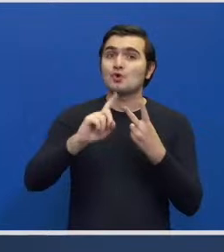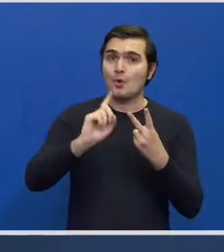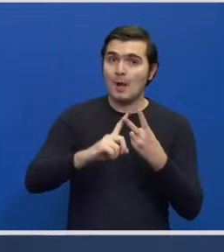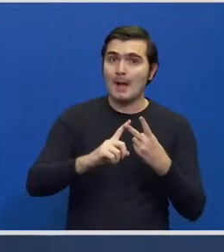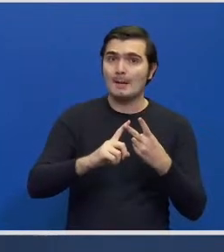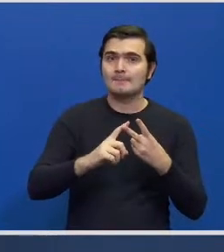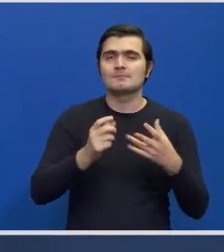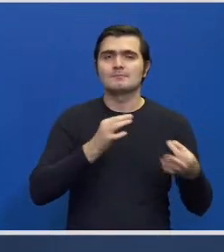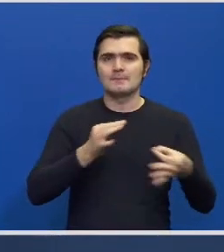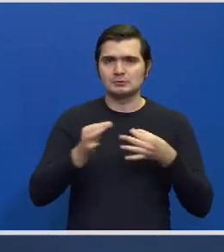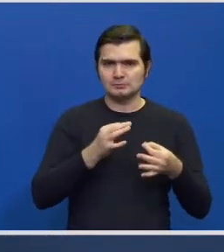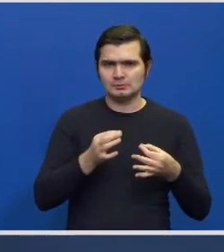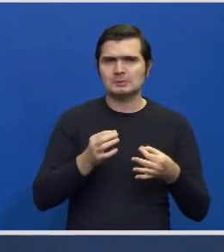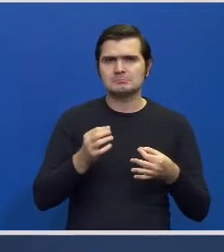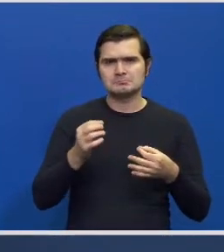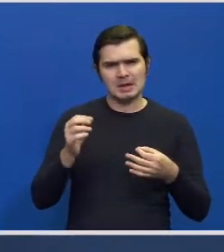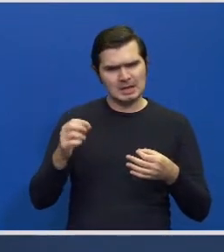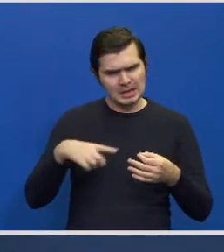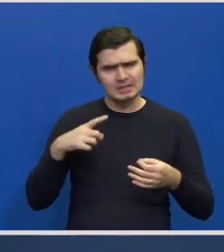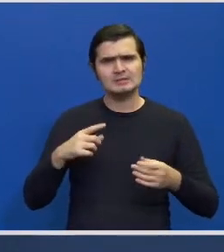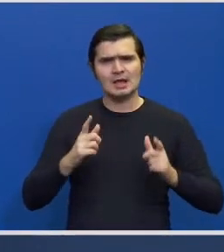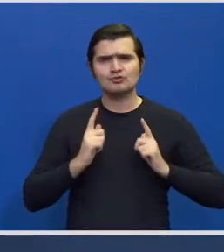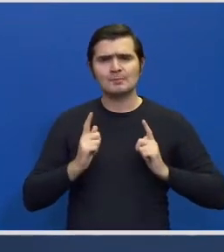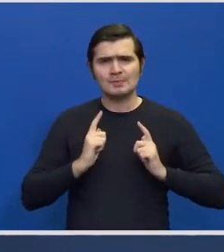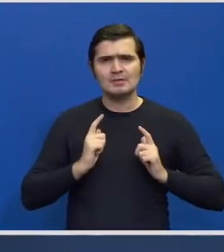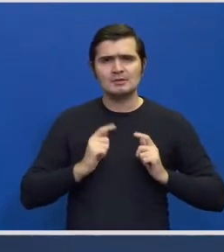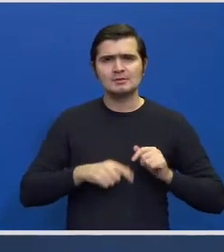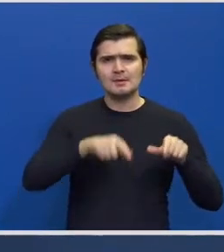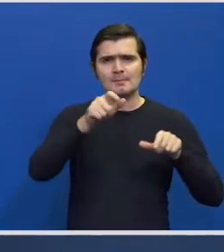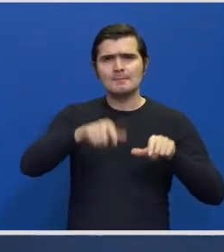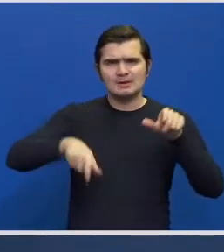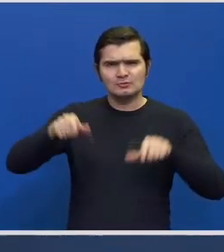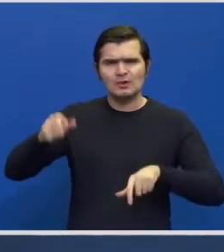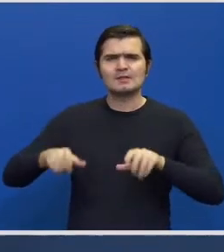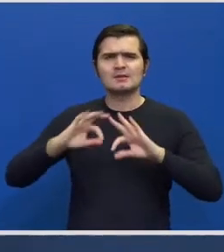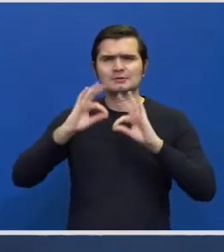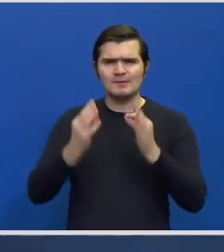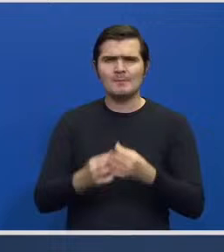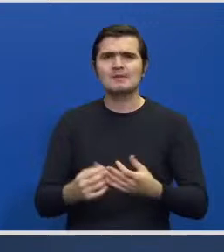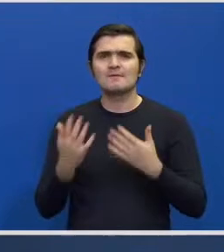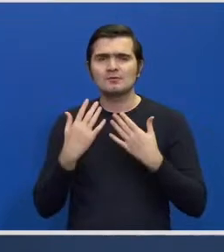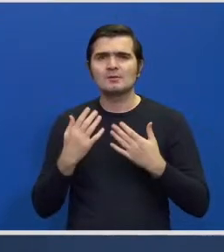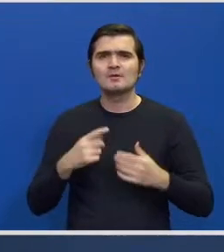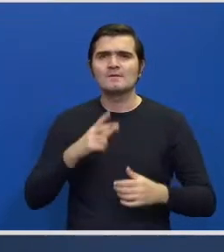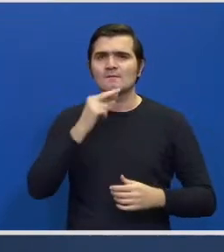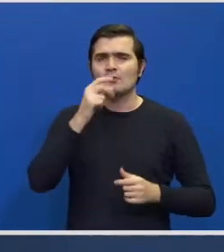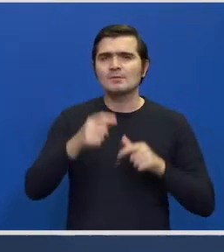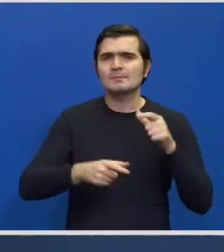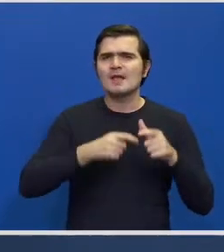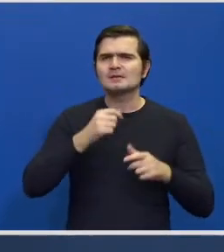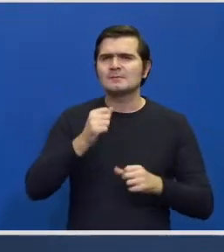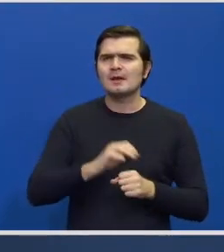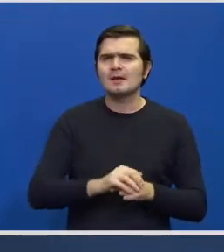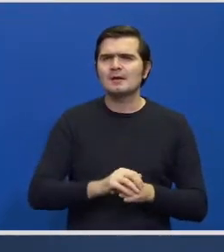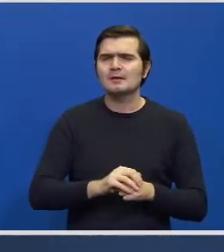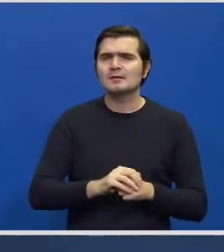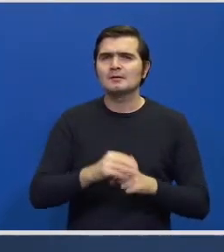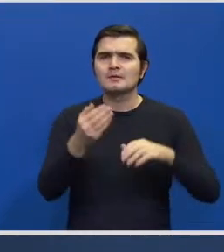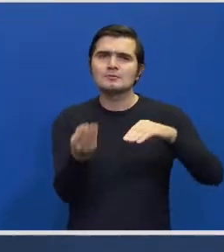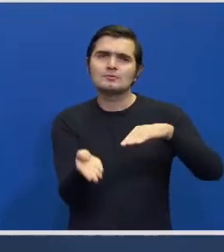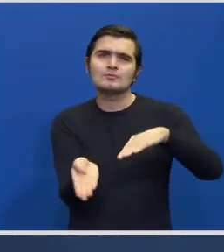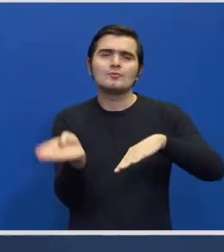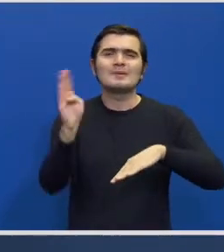doua măsură, așteptată de asemenea de către persoanele și familiile vulnerabile, este